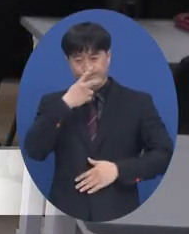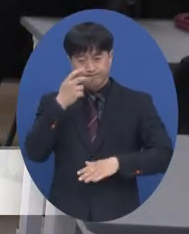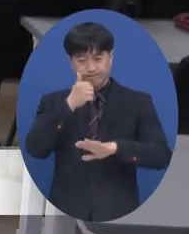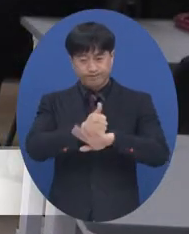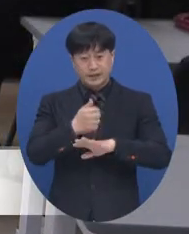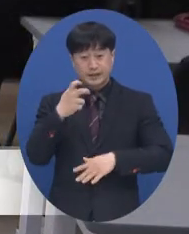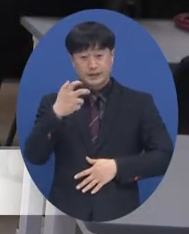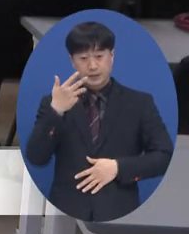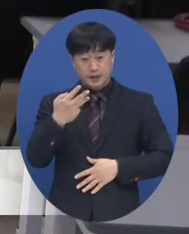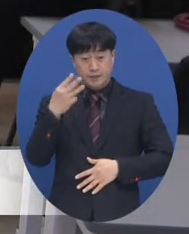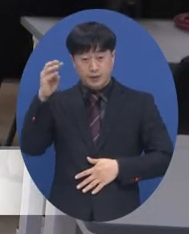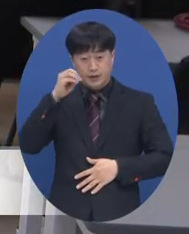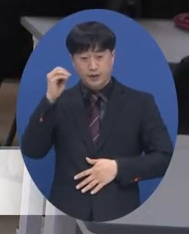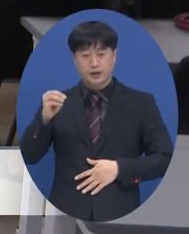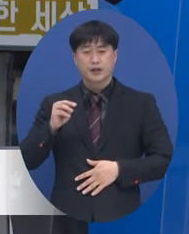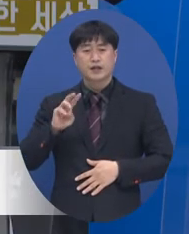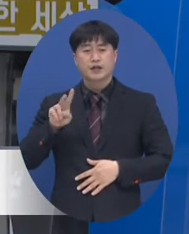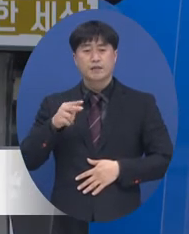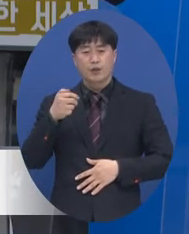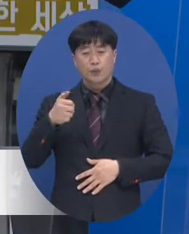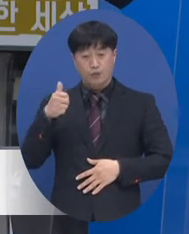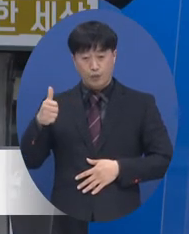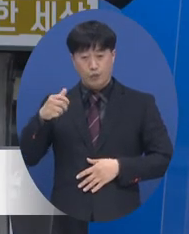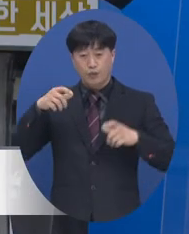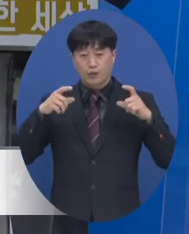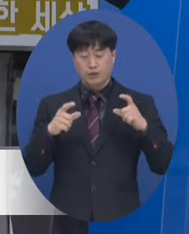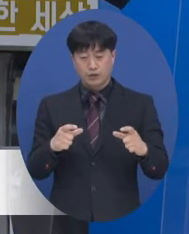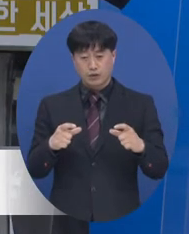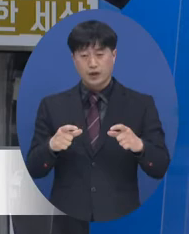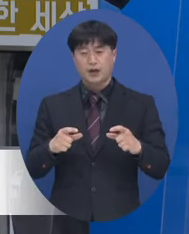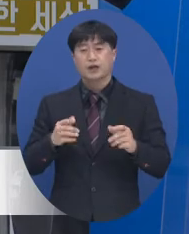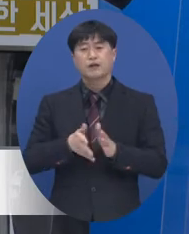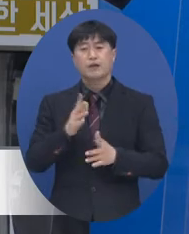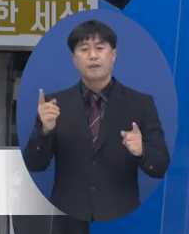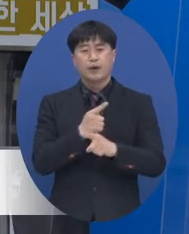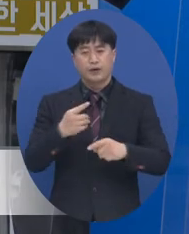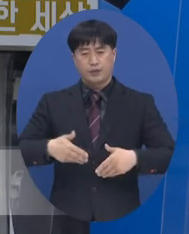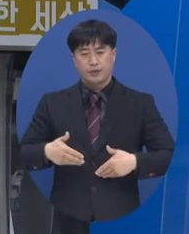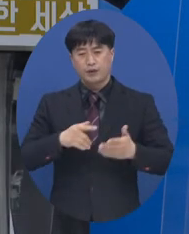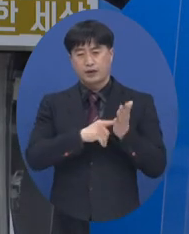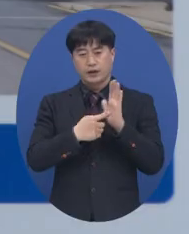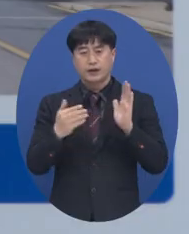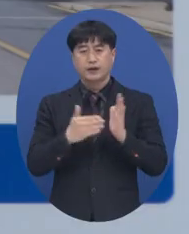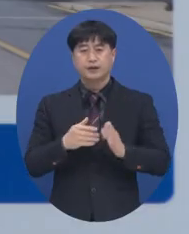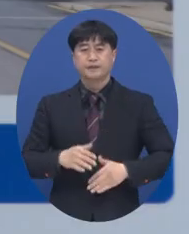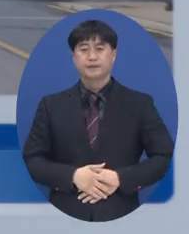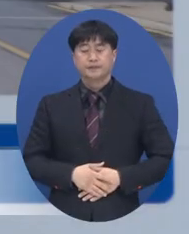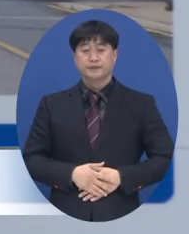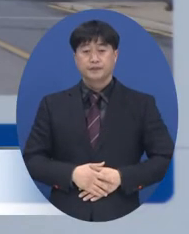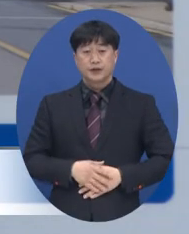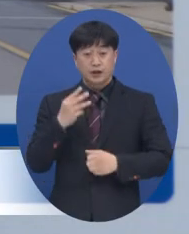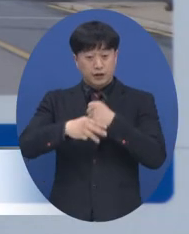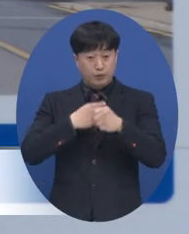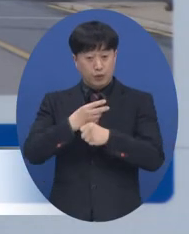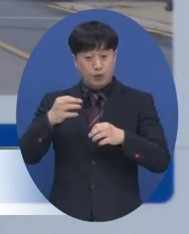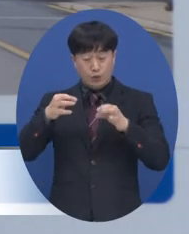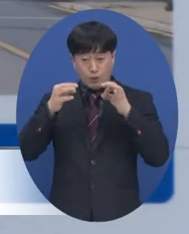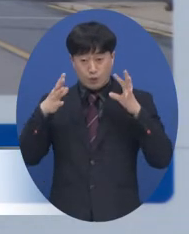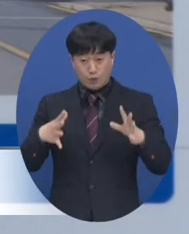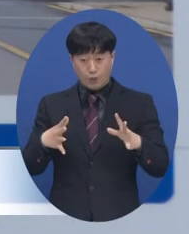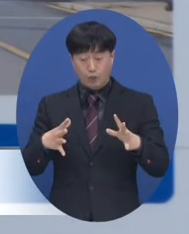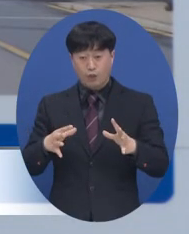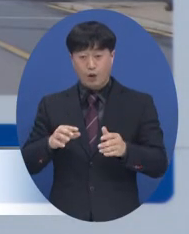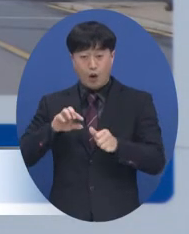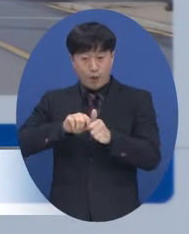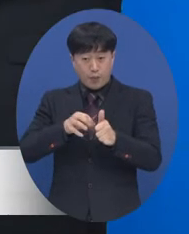결과 73%에 달하는 255개 구역의 시설 개선이 시급한 것으로 나타났습니다. 또 3년간 부과한 스쿨존 내